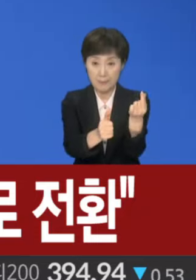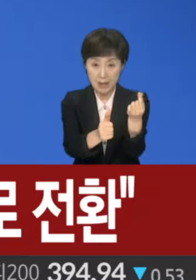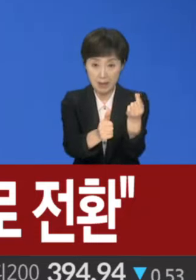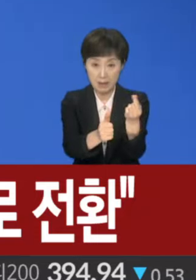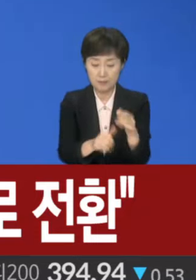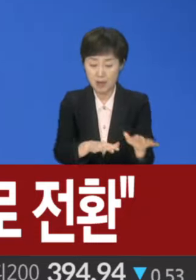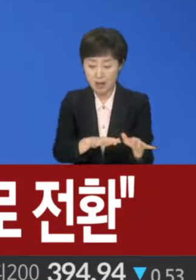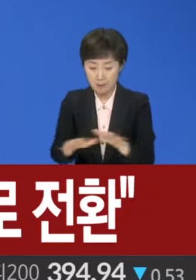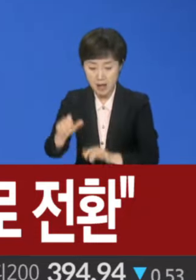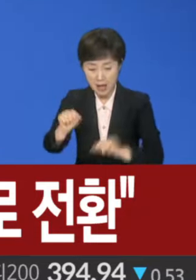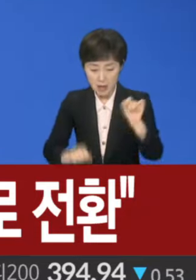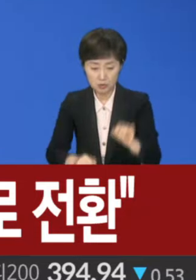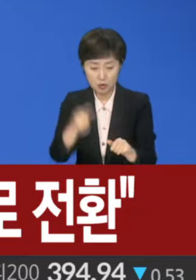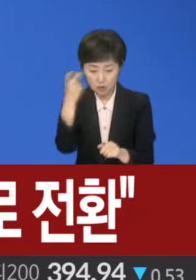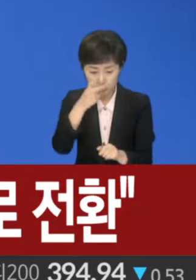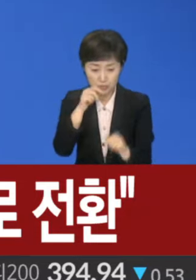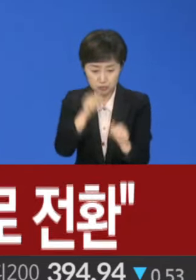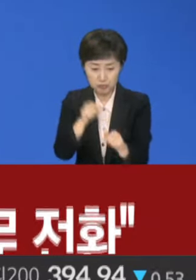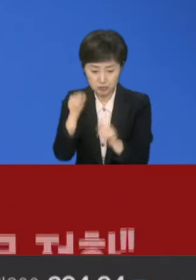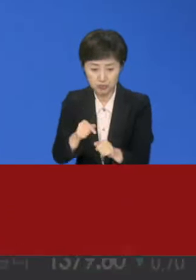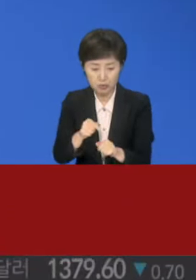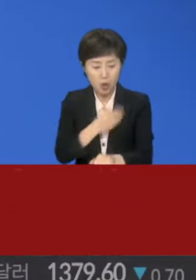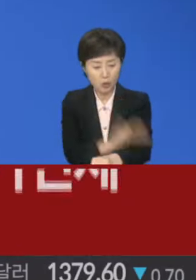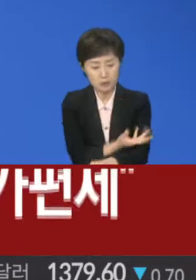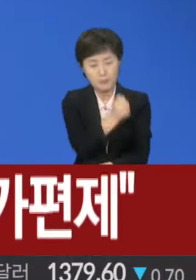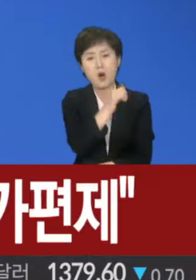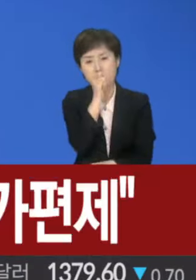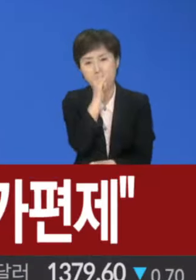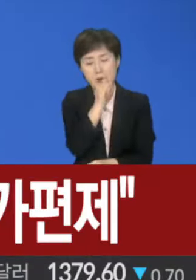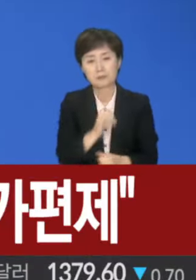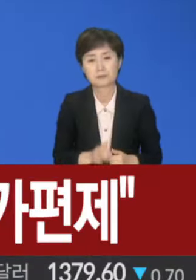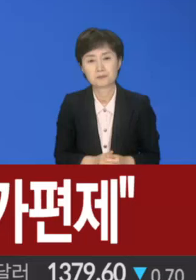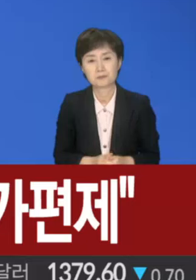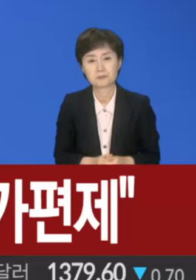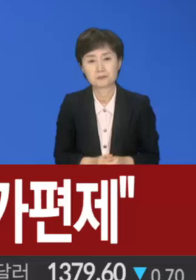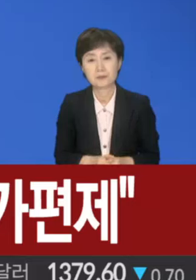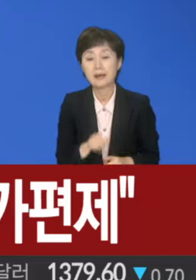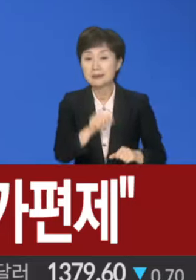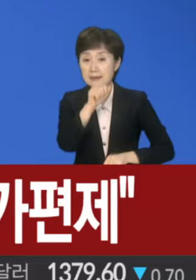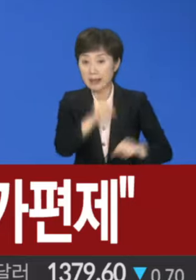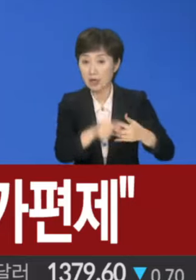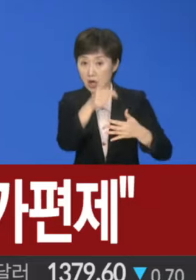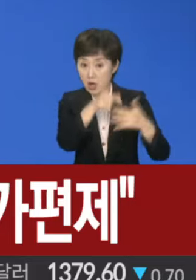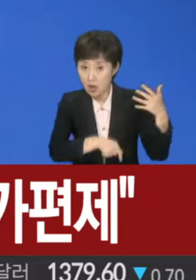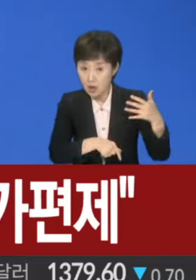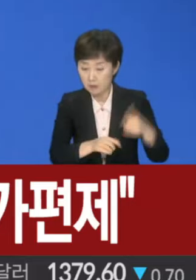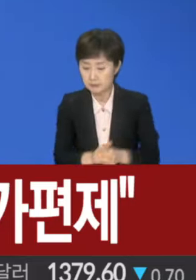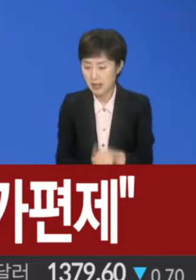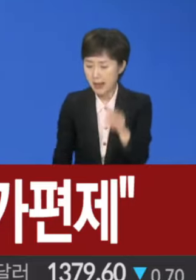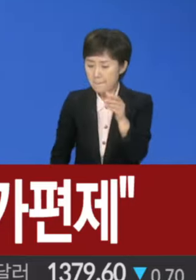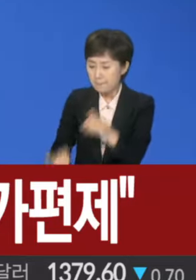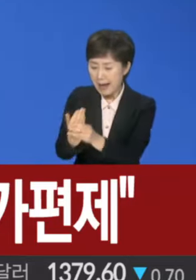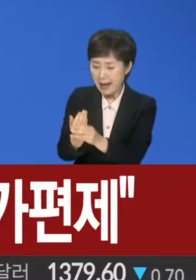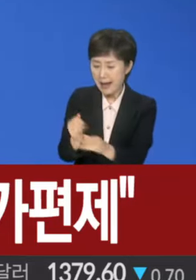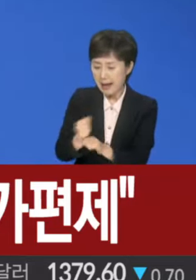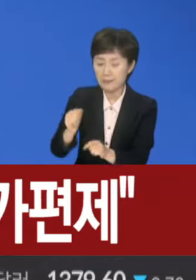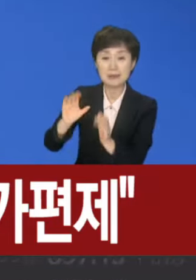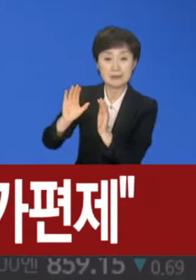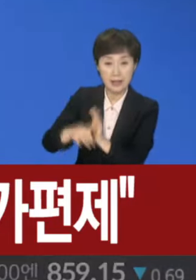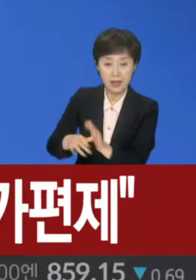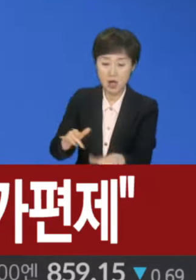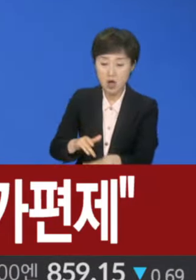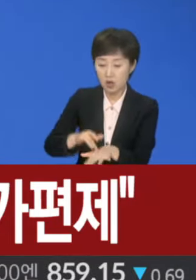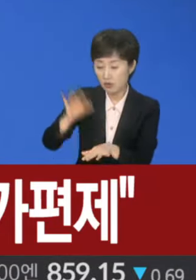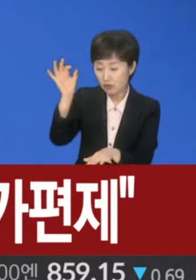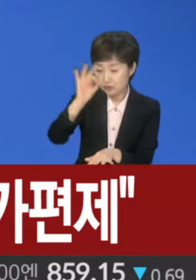수색 작전 태도를 점검 지시할 수 있는 것으로 확인되었습니다. 특히 이런 행위들은 급박한 재난 상황 속에서